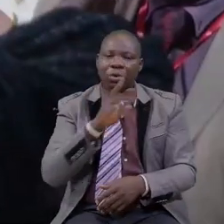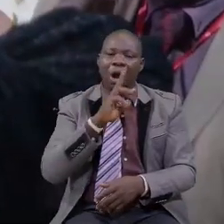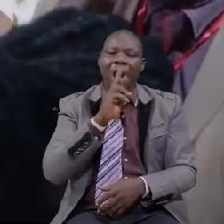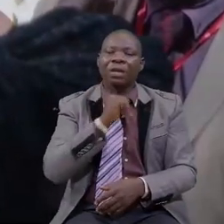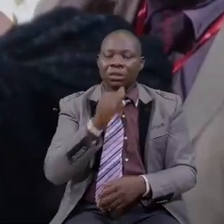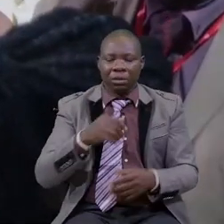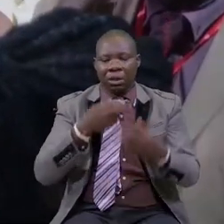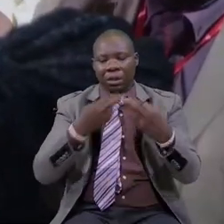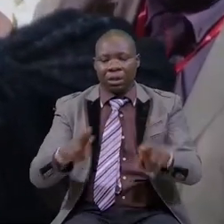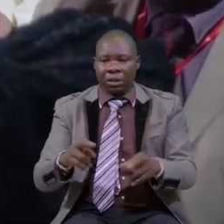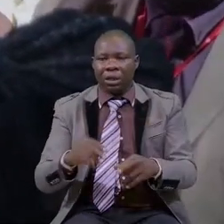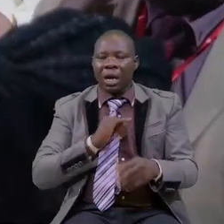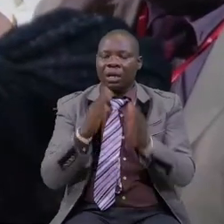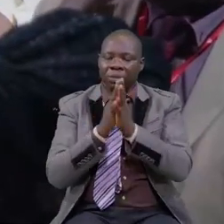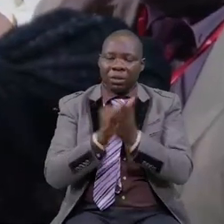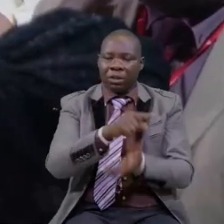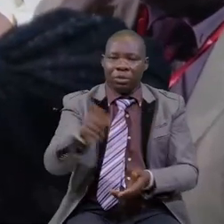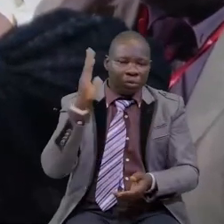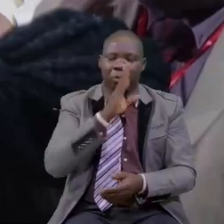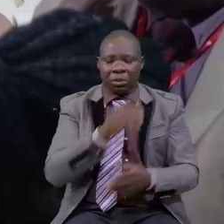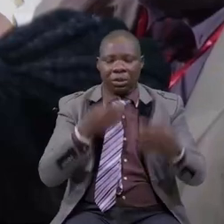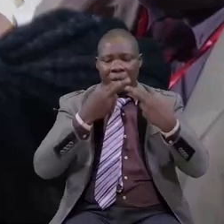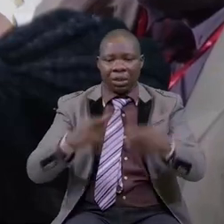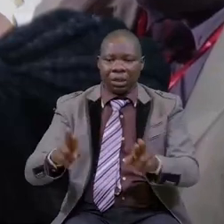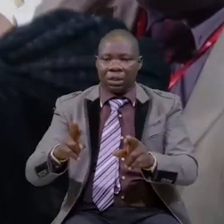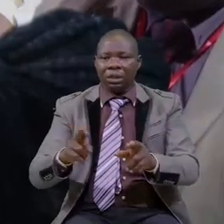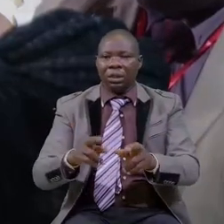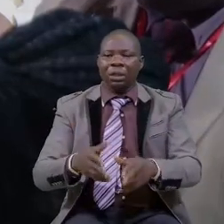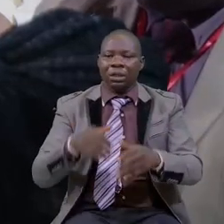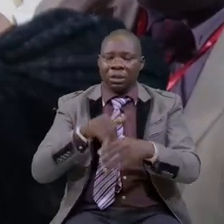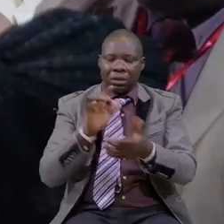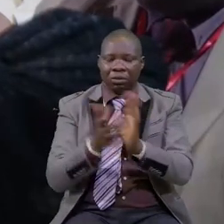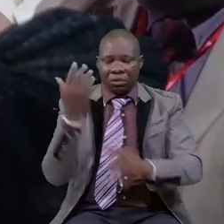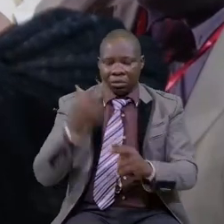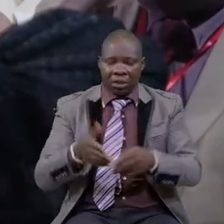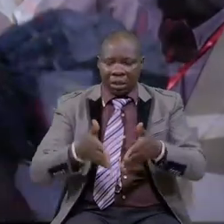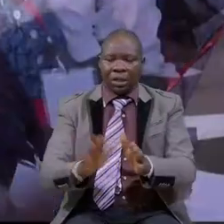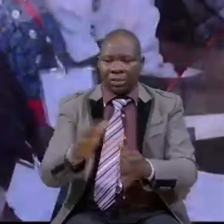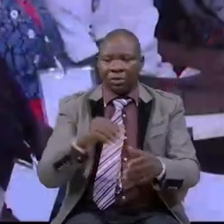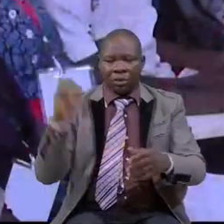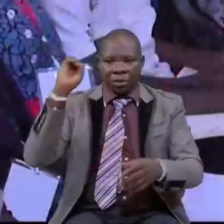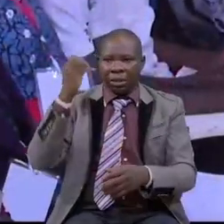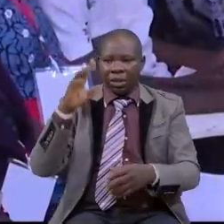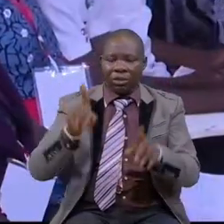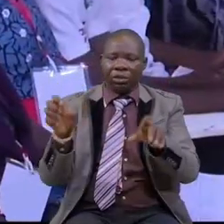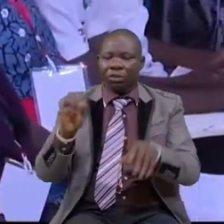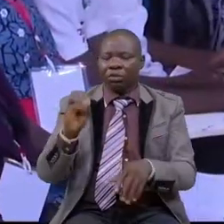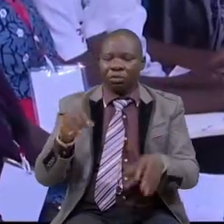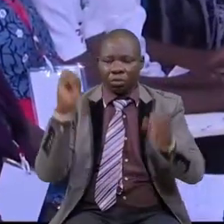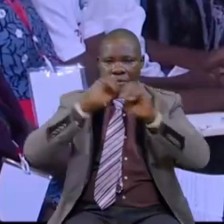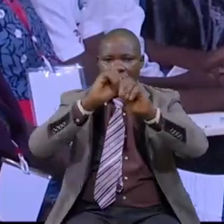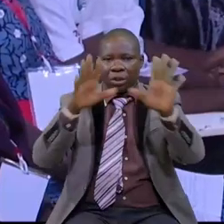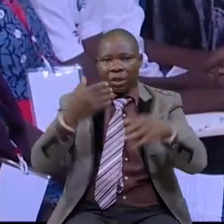prêt. Que votre lumière luise ainsi devant les hommes, afin qu'ils voient vos